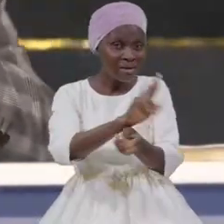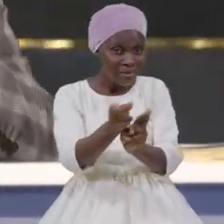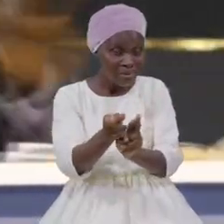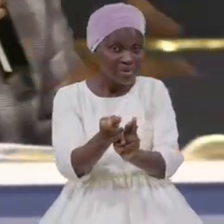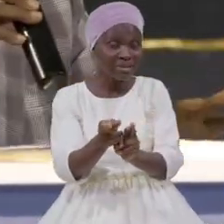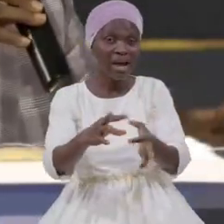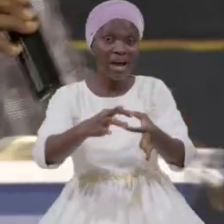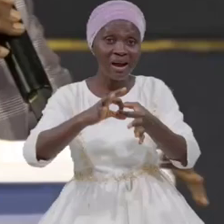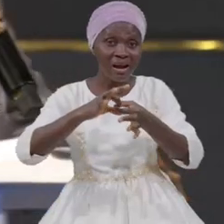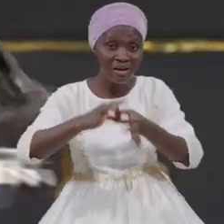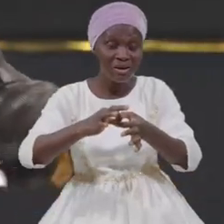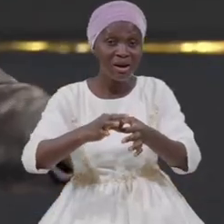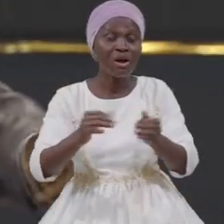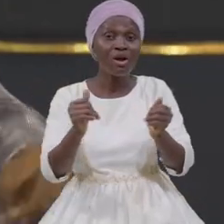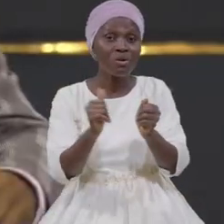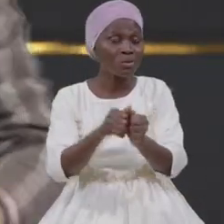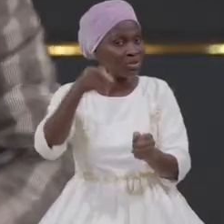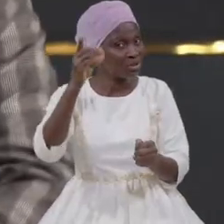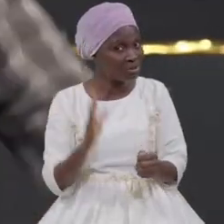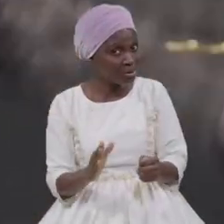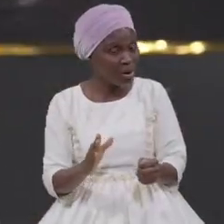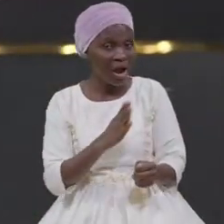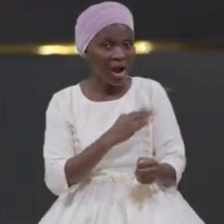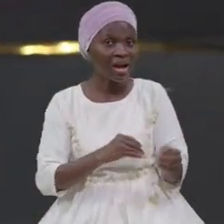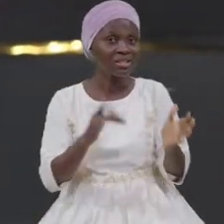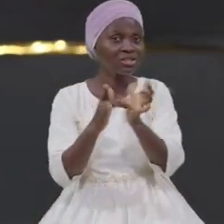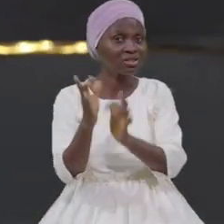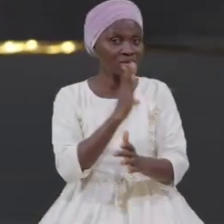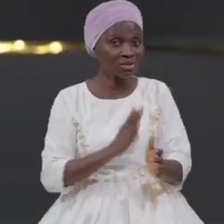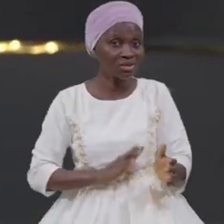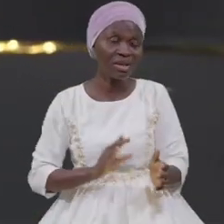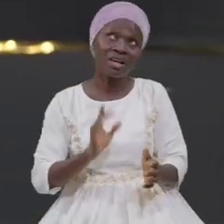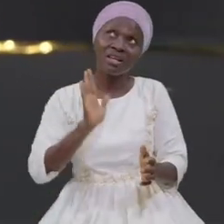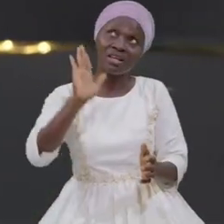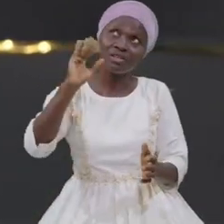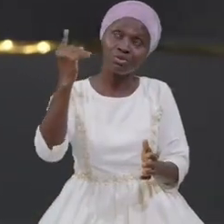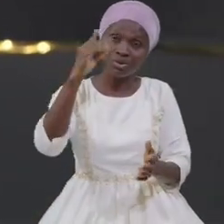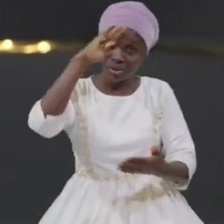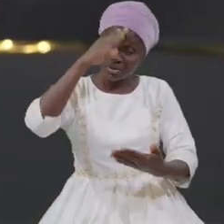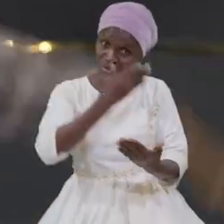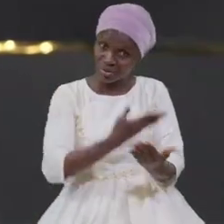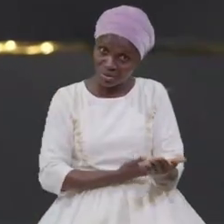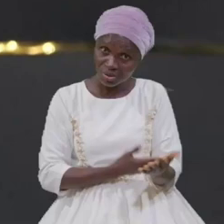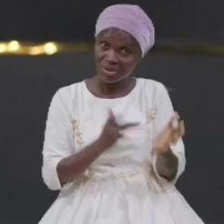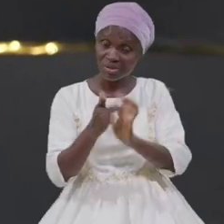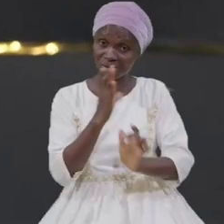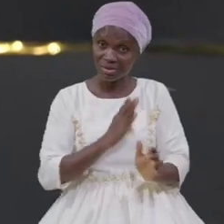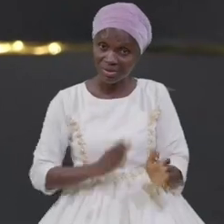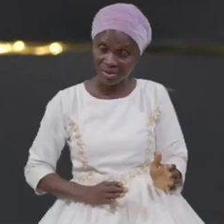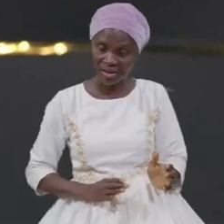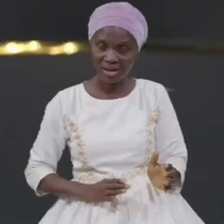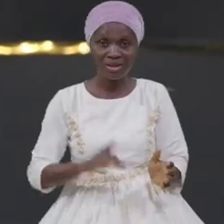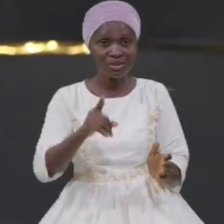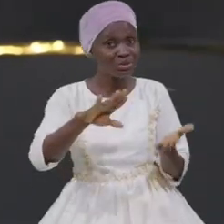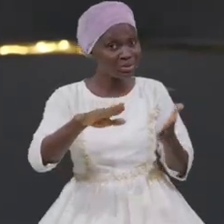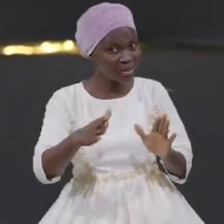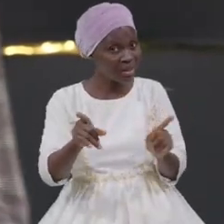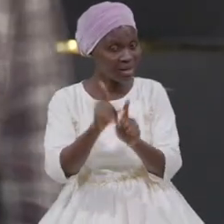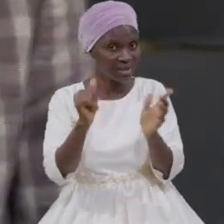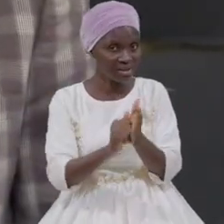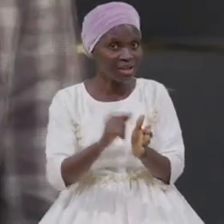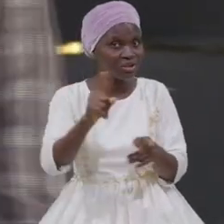Seigneur Jésus-Christ, alors tu seras renvoyé, chassé dans ce lieu